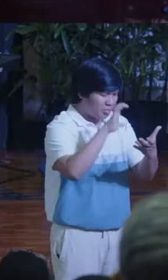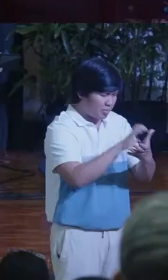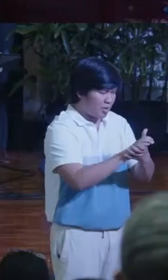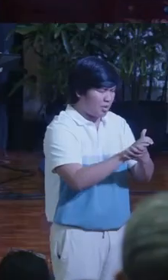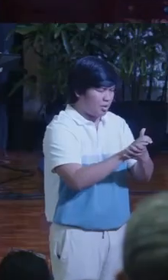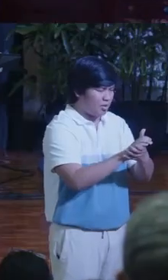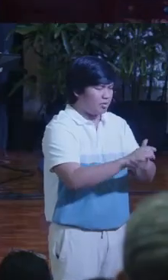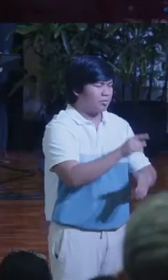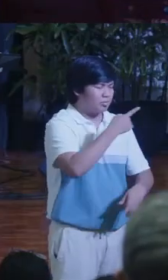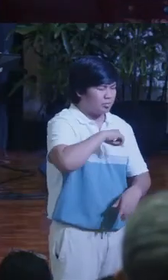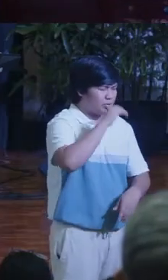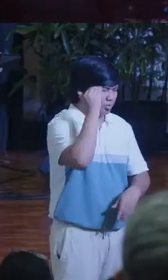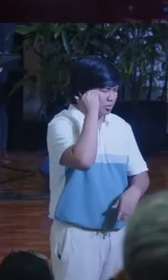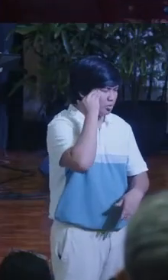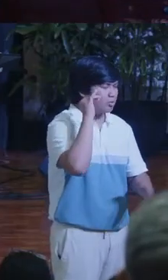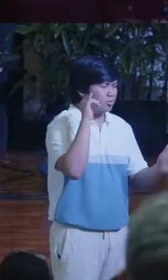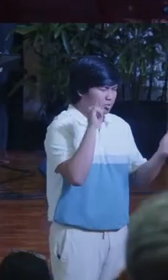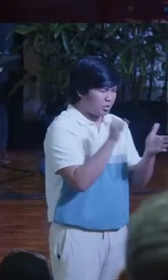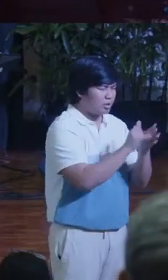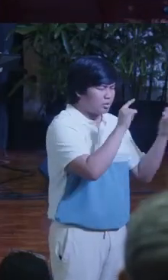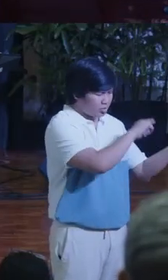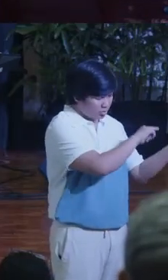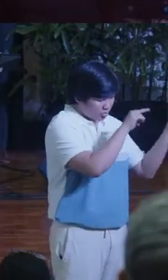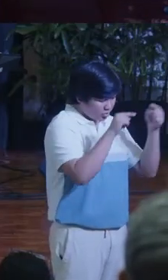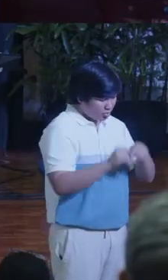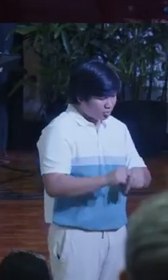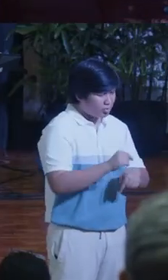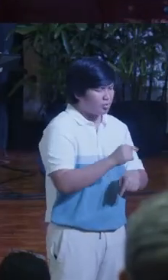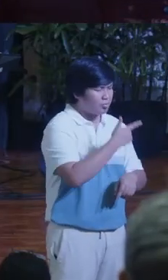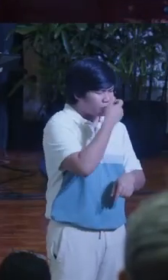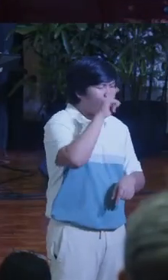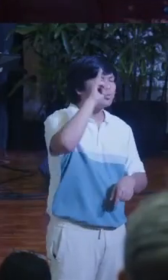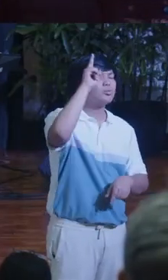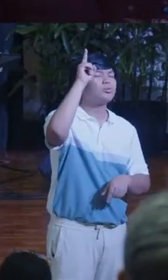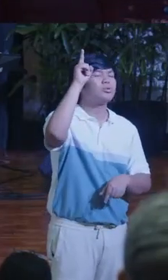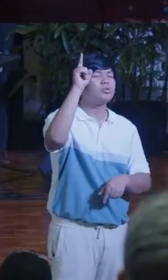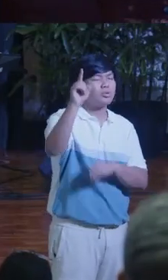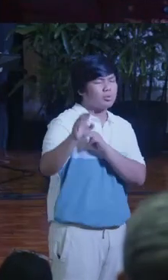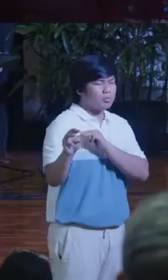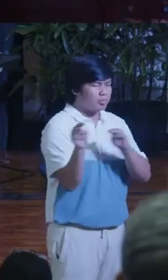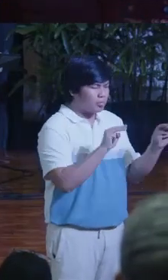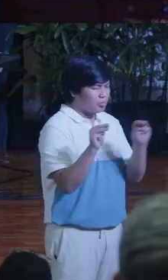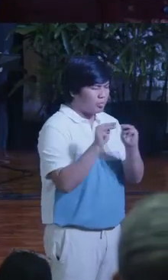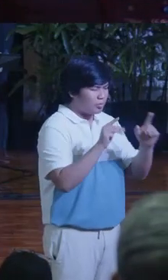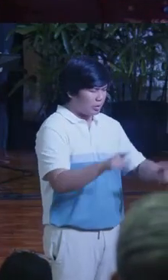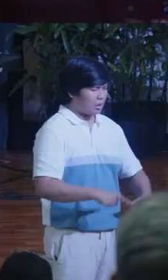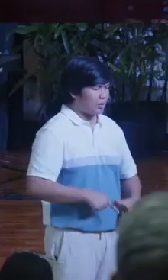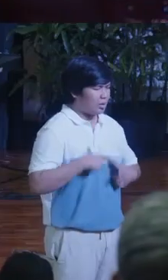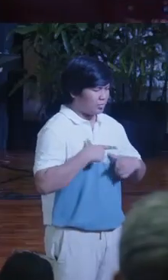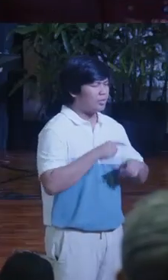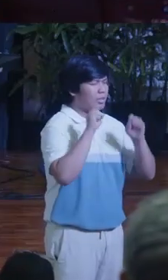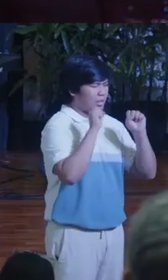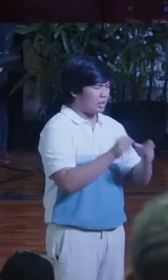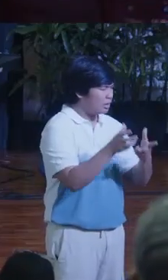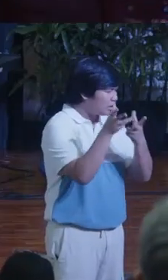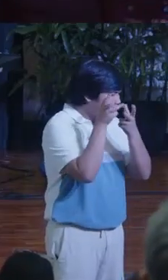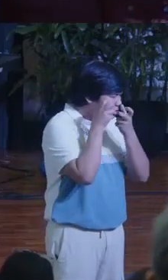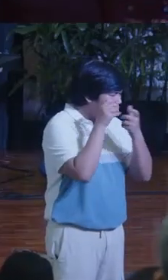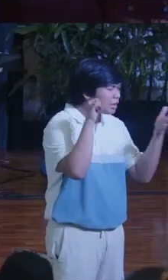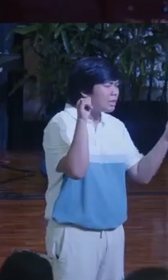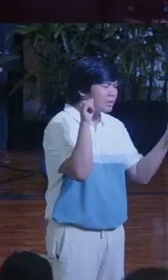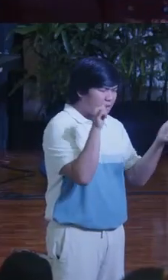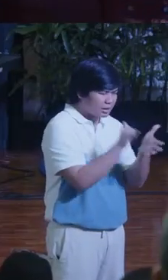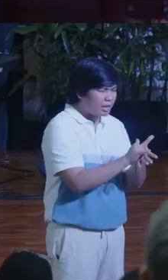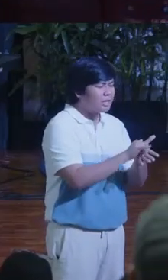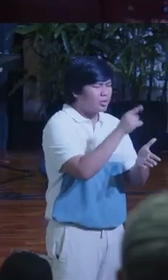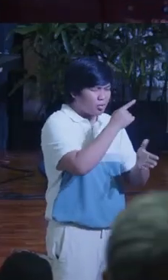alam namin, O Diyos, na sila ay naririto dahil sila ay dinala ninyo dito upang mapakinggan ang ebanghelyo